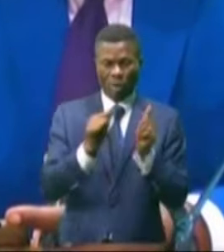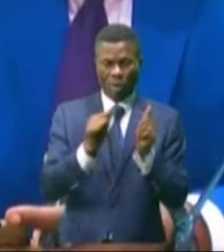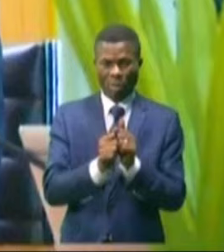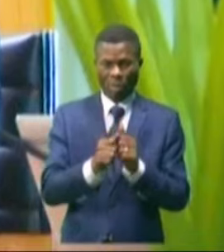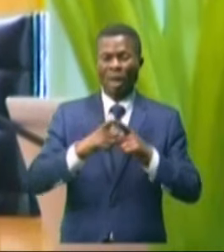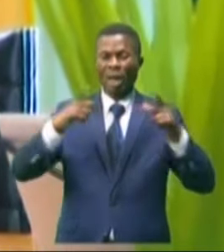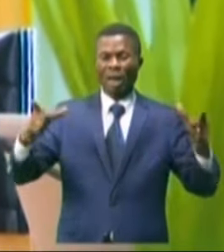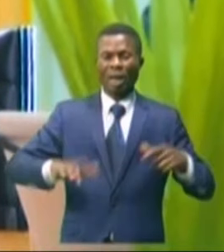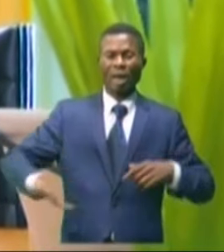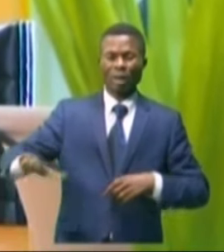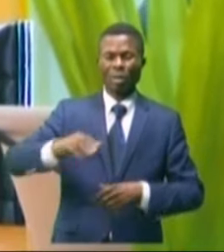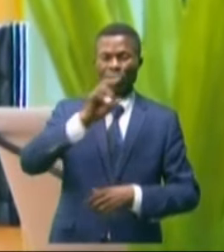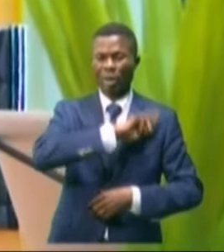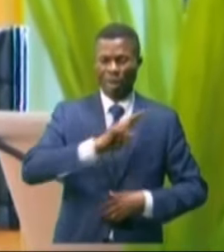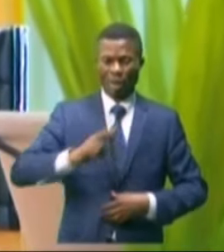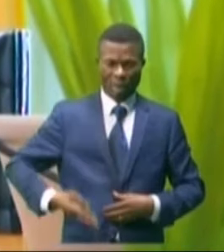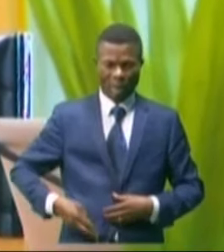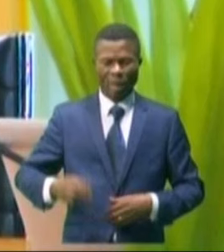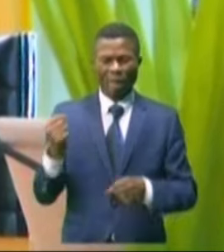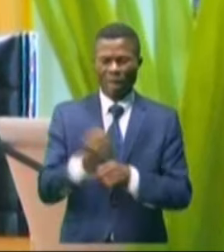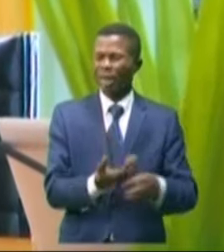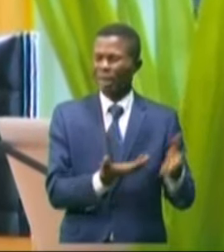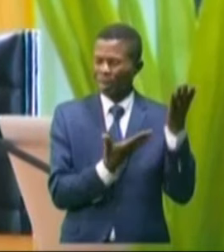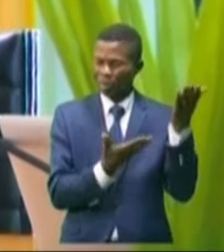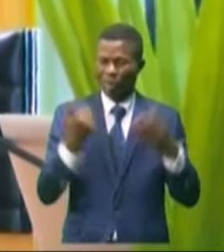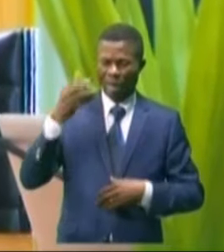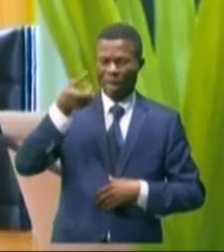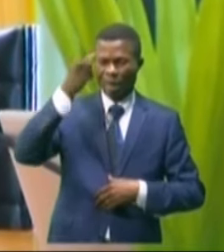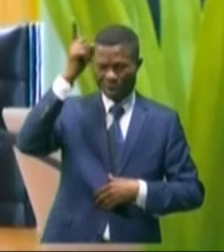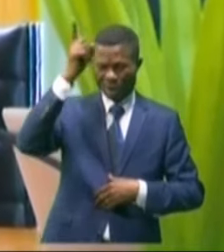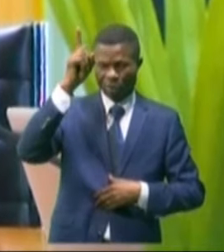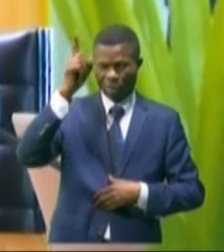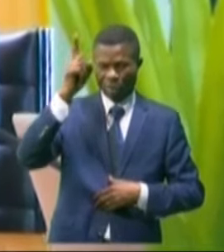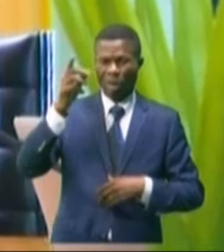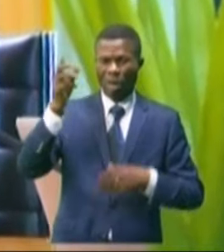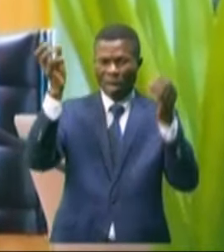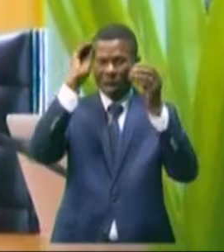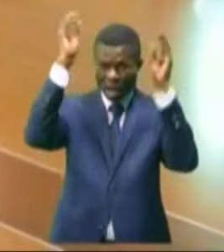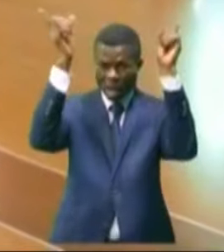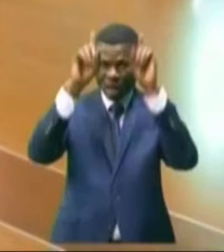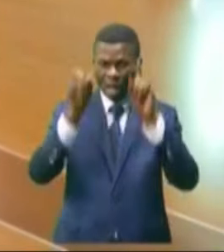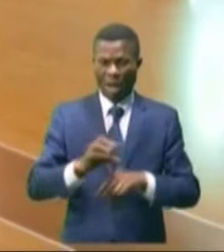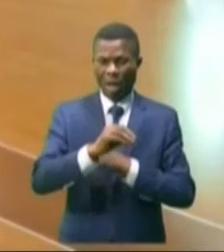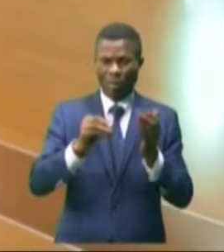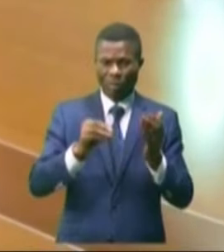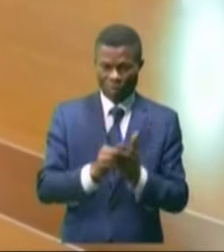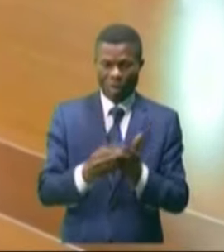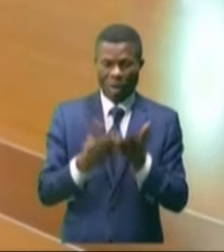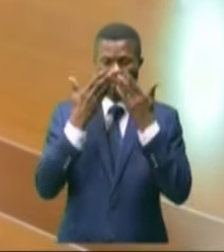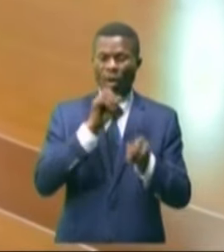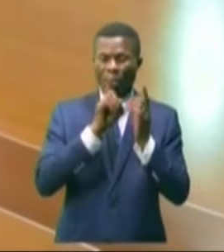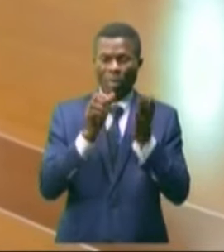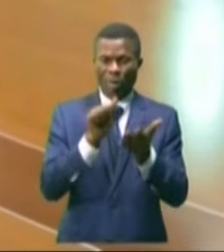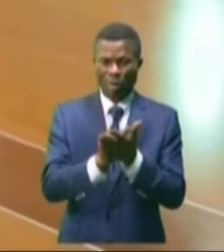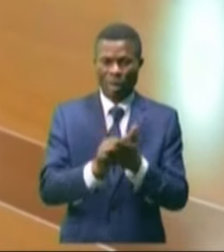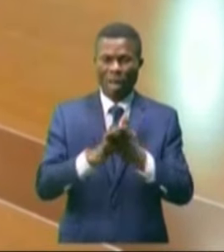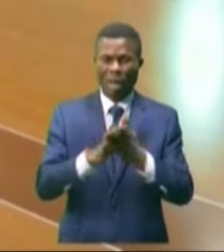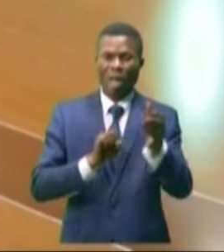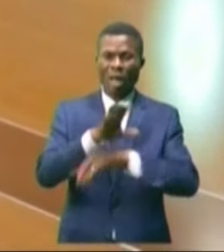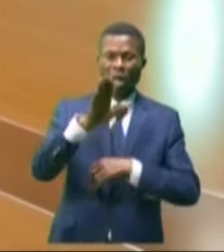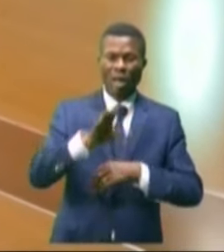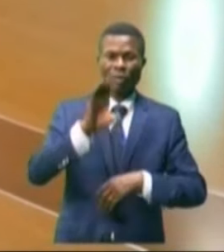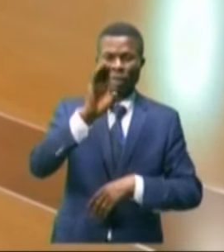RDC, qui devrait jouer le rôle d'un État locomotive en Afrique centrale. L'essentiel de ces échanges avec l'envoyé de la